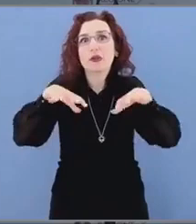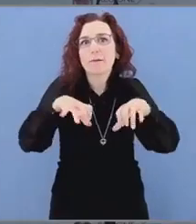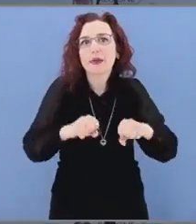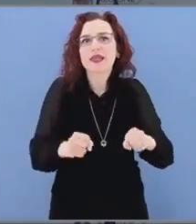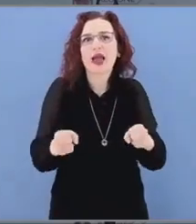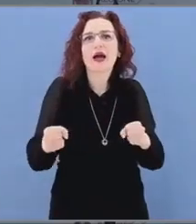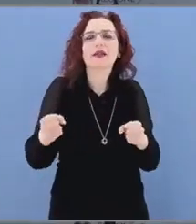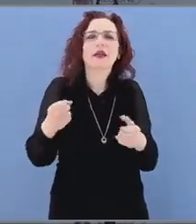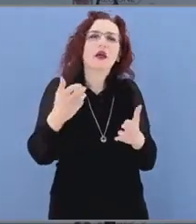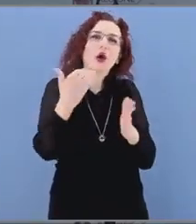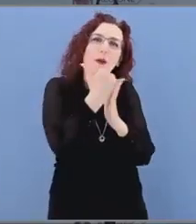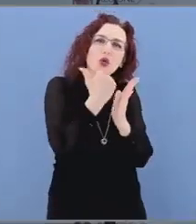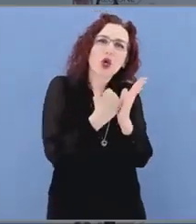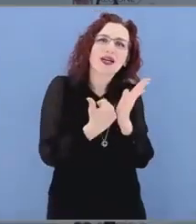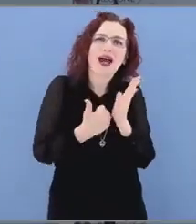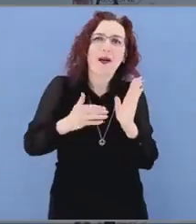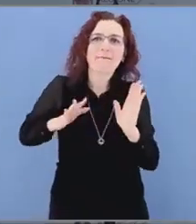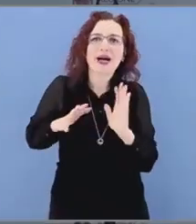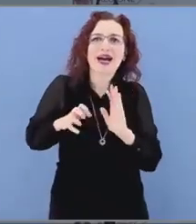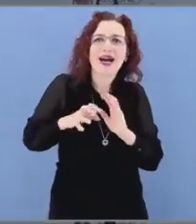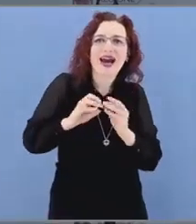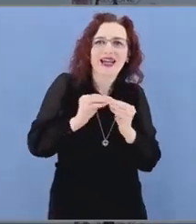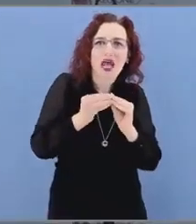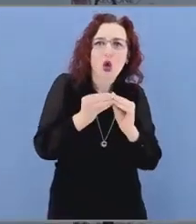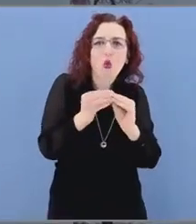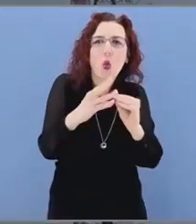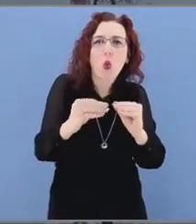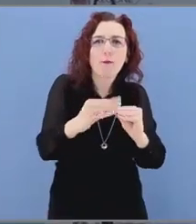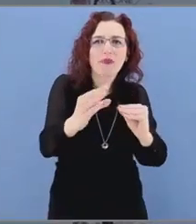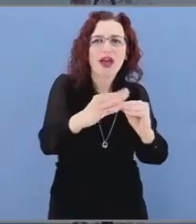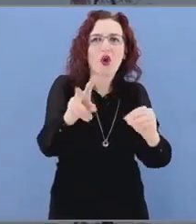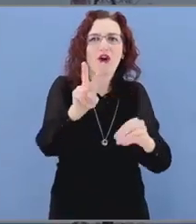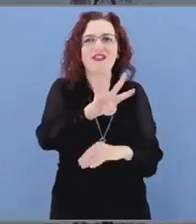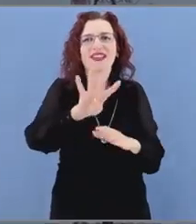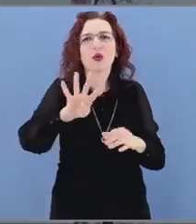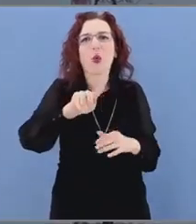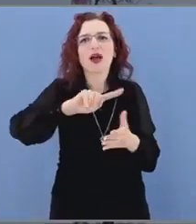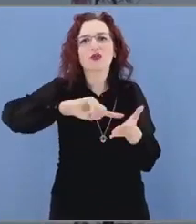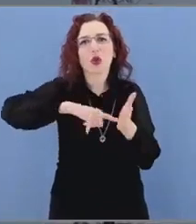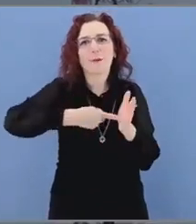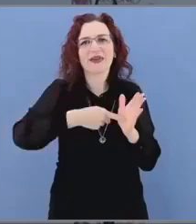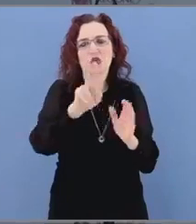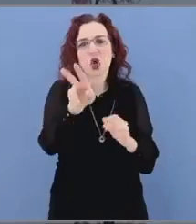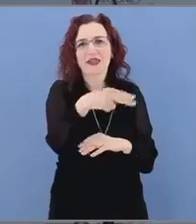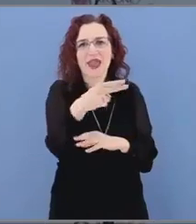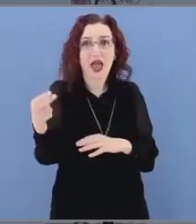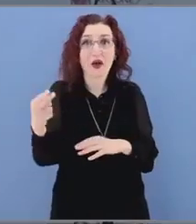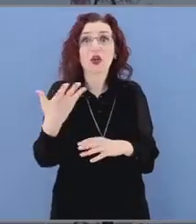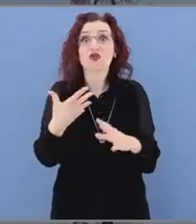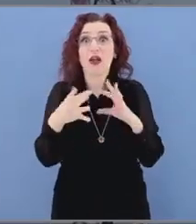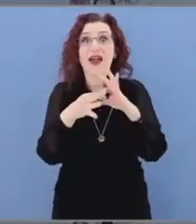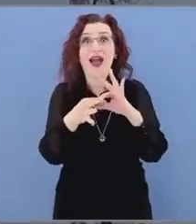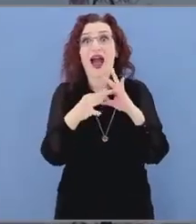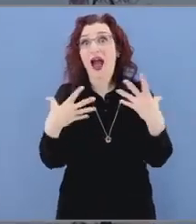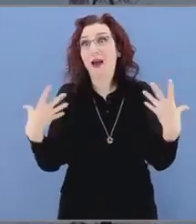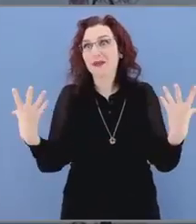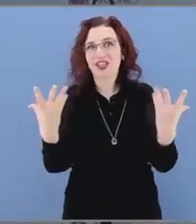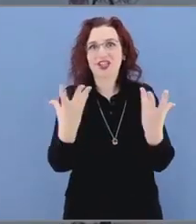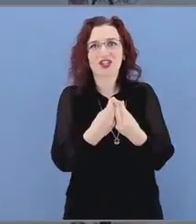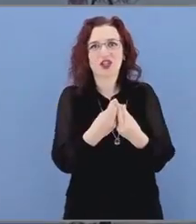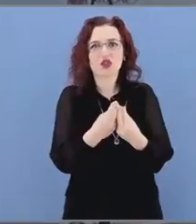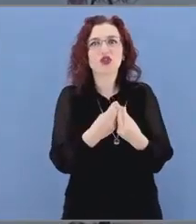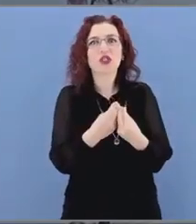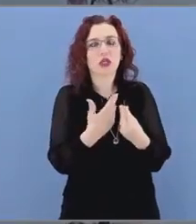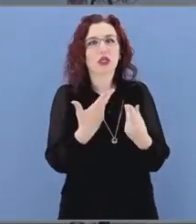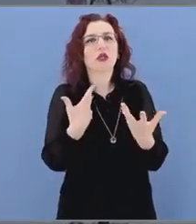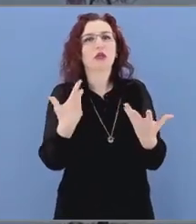euro. Abbiamo sottoscritto un'intesa, il Massimo e tutti gli amici delle associazioni qui ne sono protagonisti, per implementare il programma